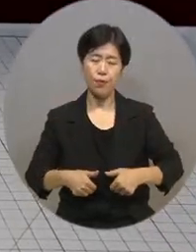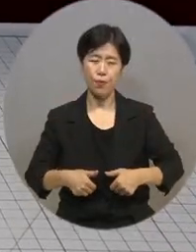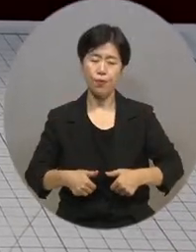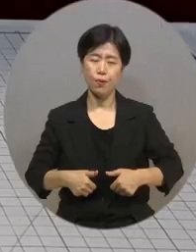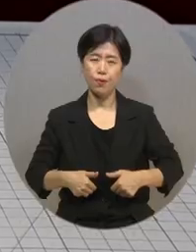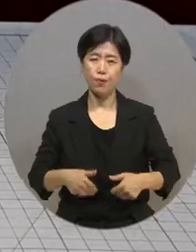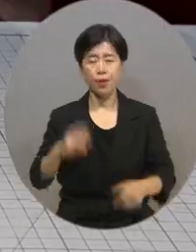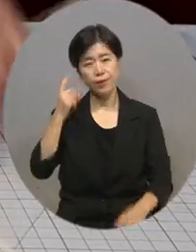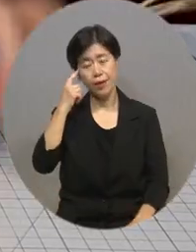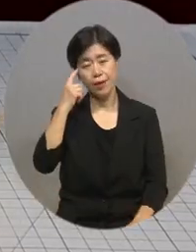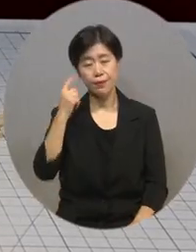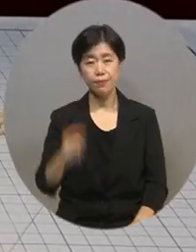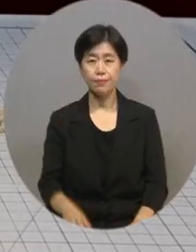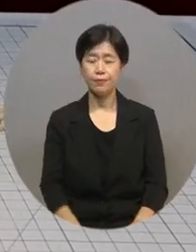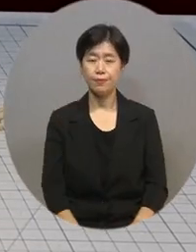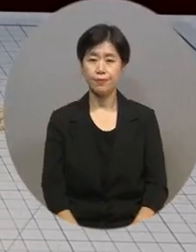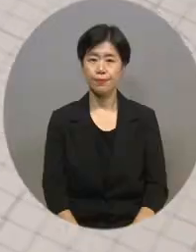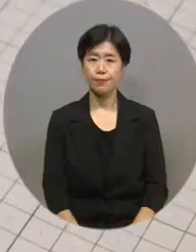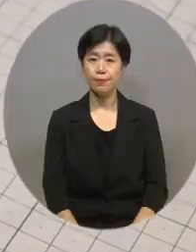작품에도 투영시켰습니다.